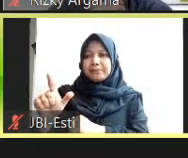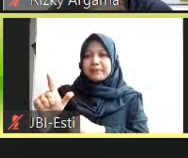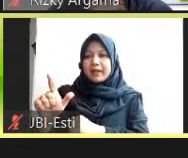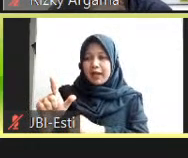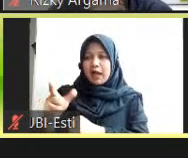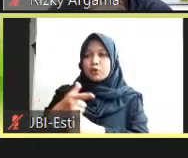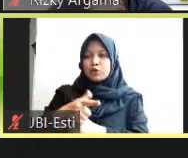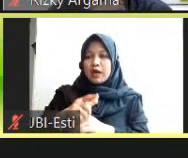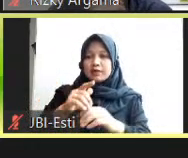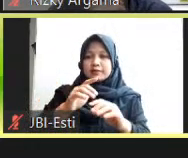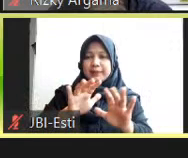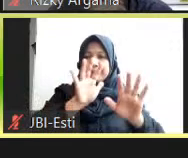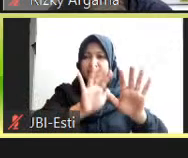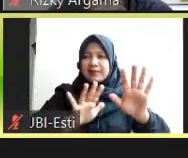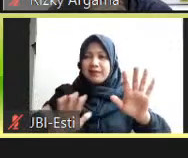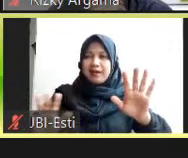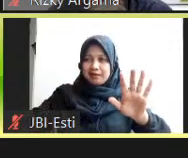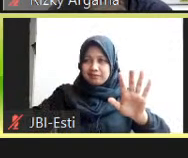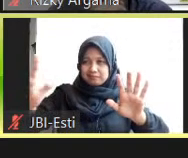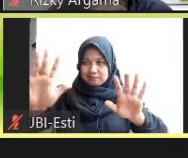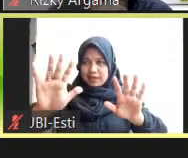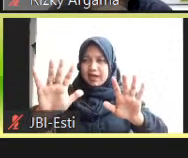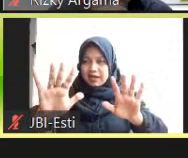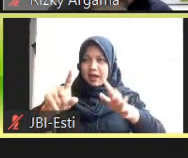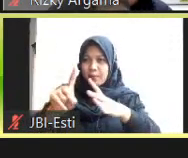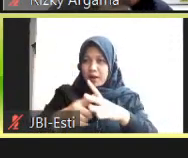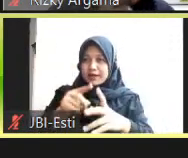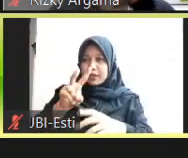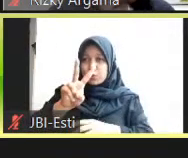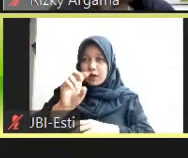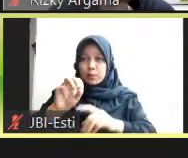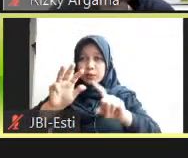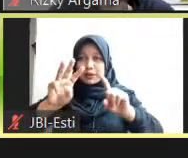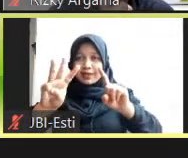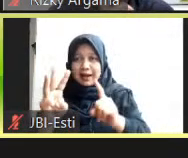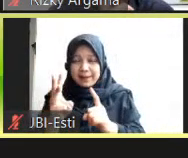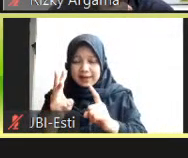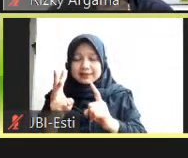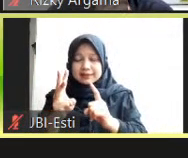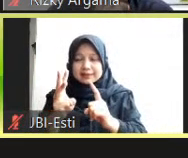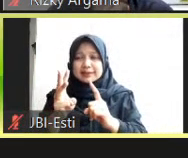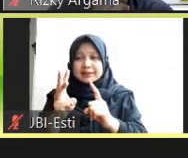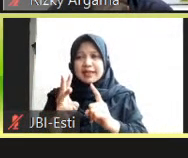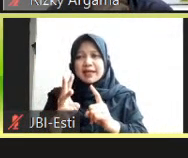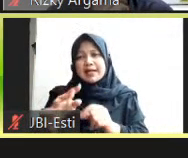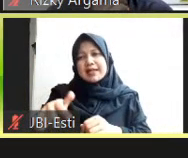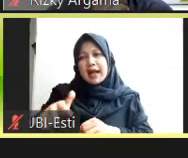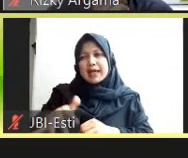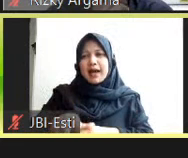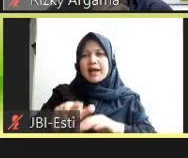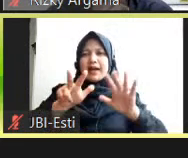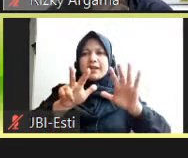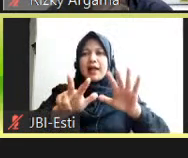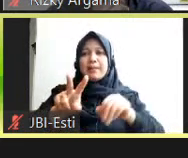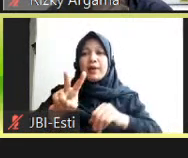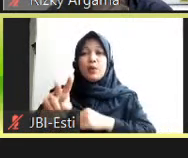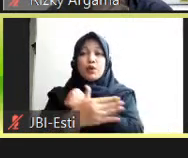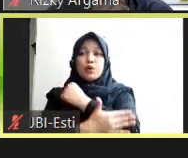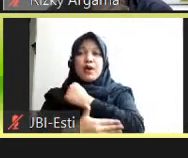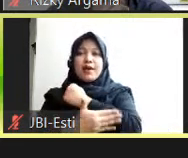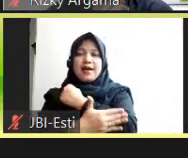sejak 2013 ya, paling tidak sejak 2013 itu ada 82 negara yang